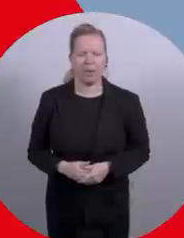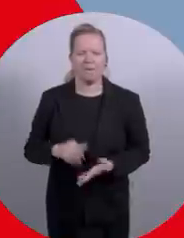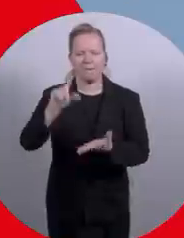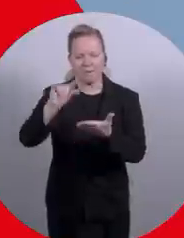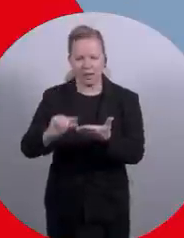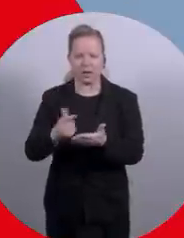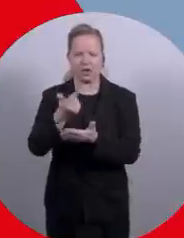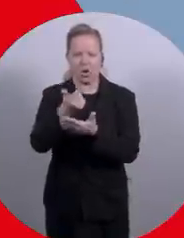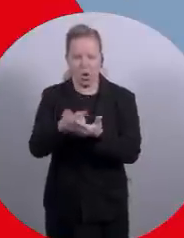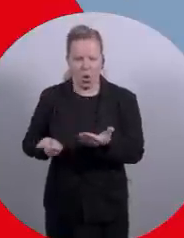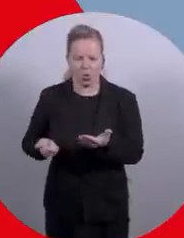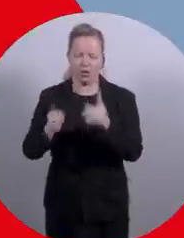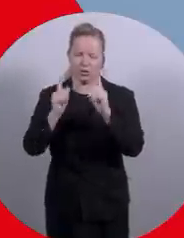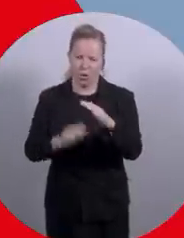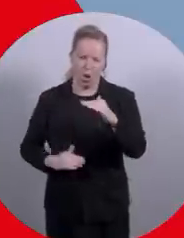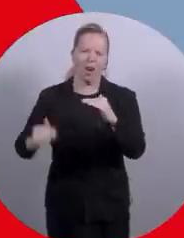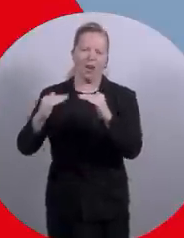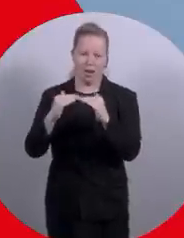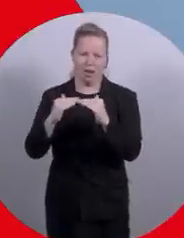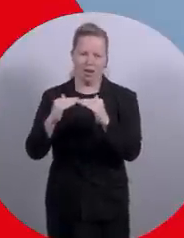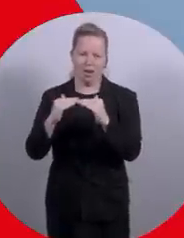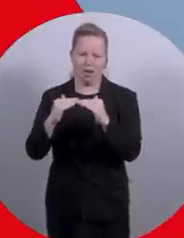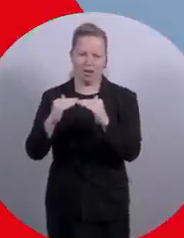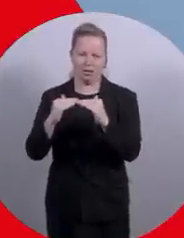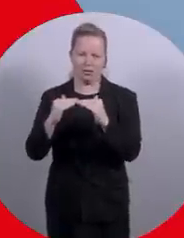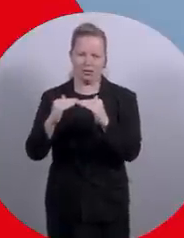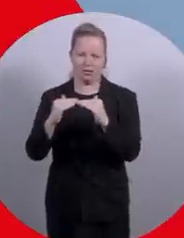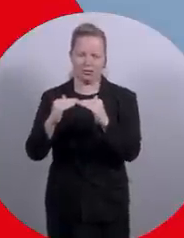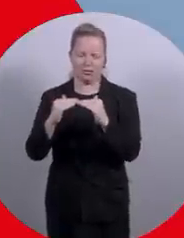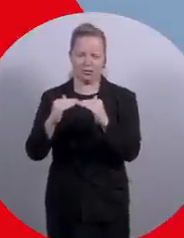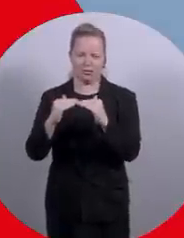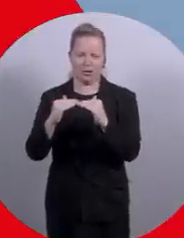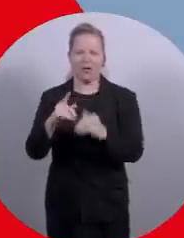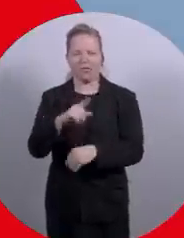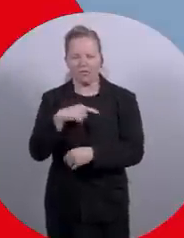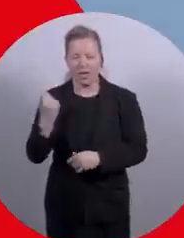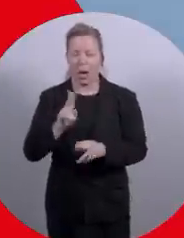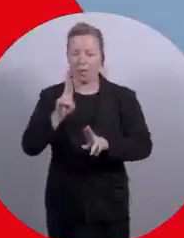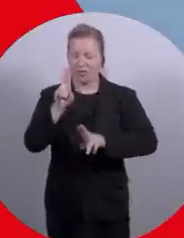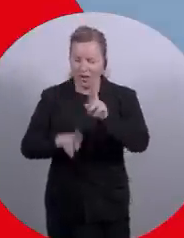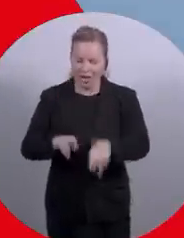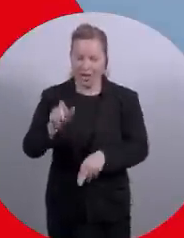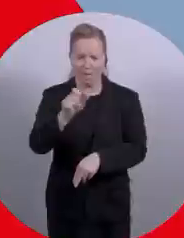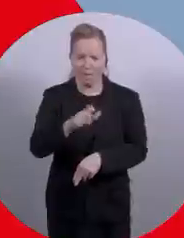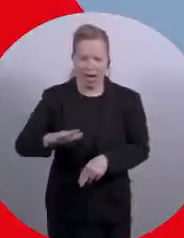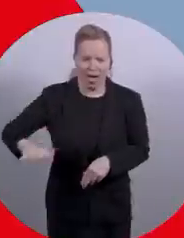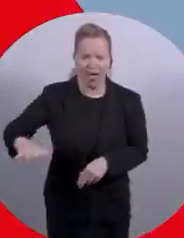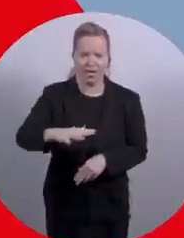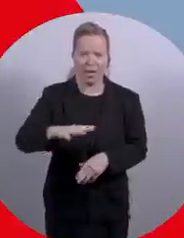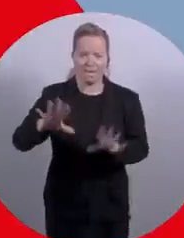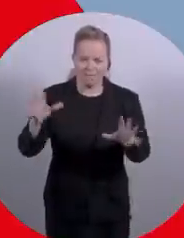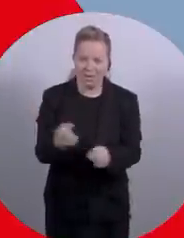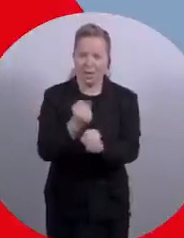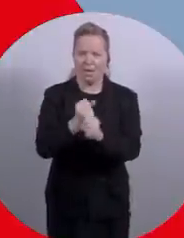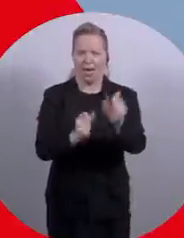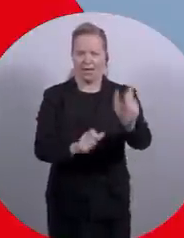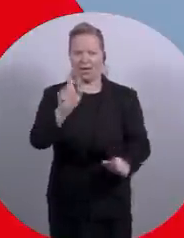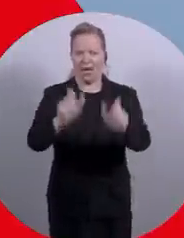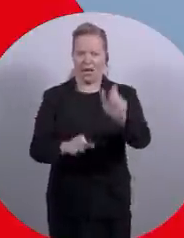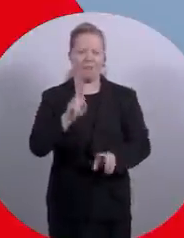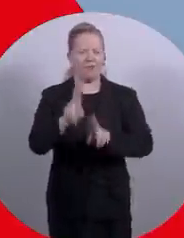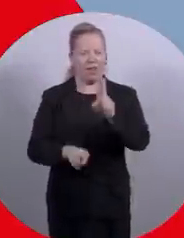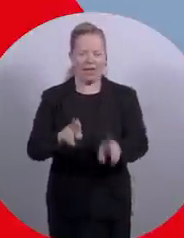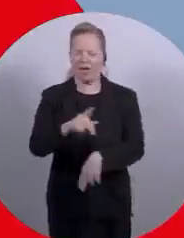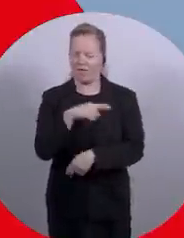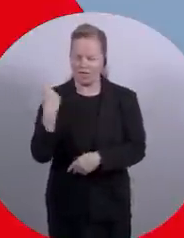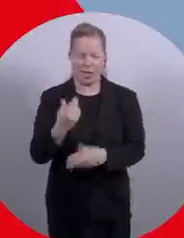Mindestlohn abgedeckt ist das sind wir der Pflege und den Mitarbeiterinnen in der Pflege schuldig wir